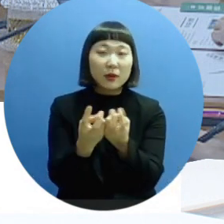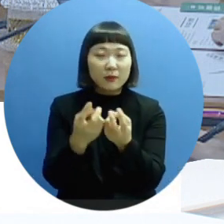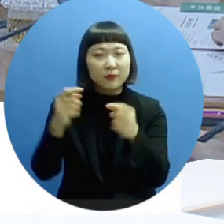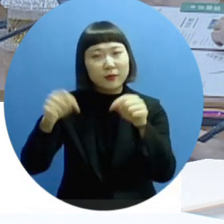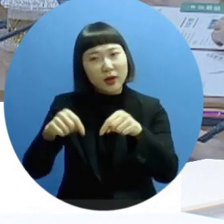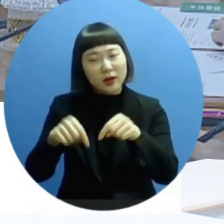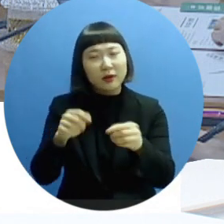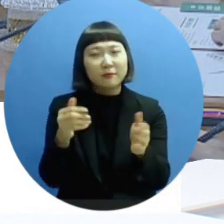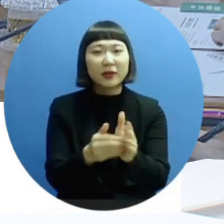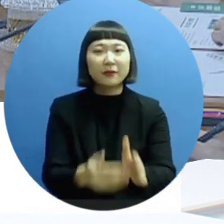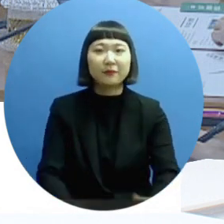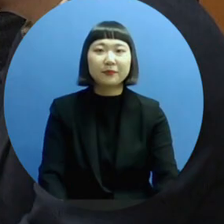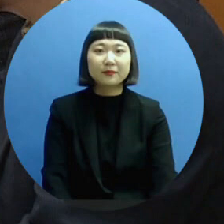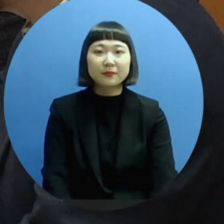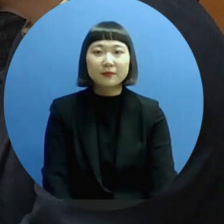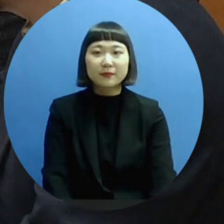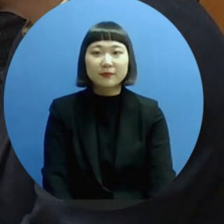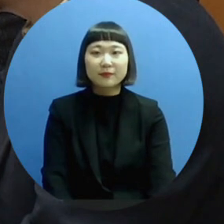기자의 보도입니다.